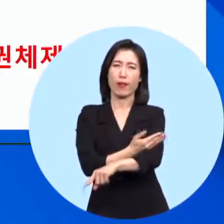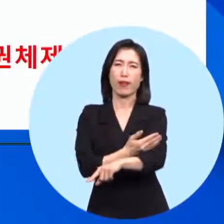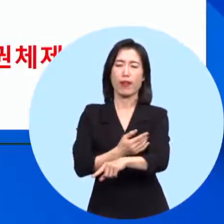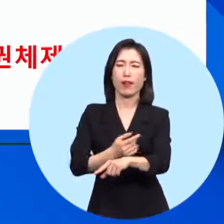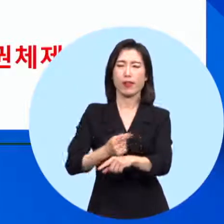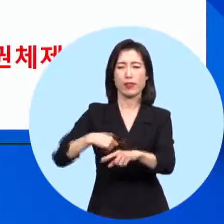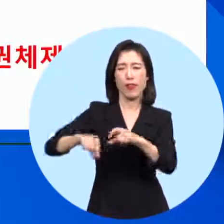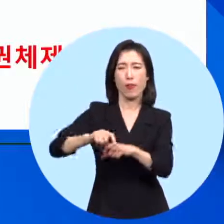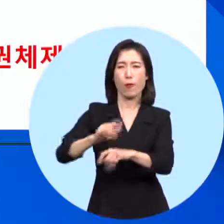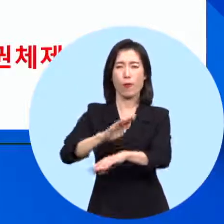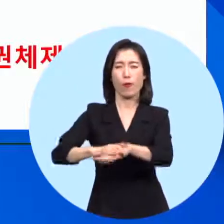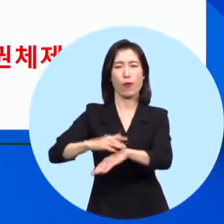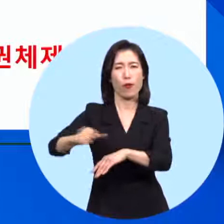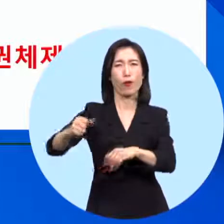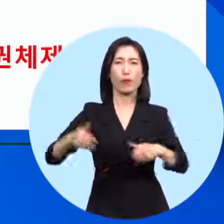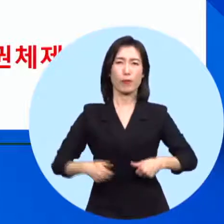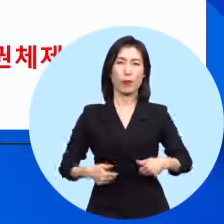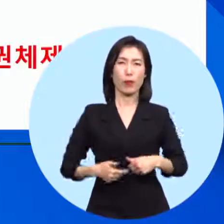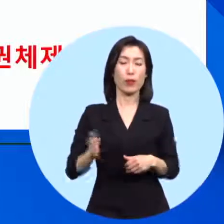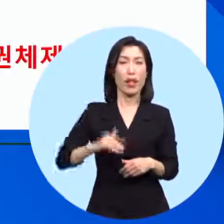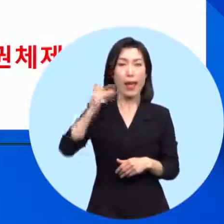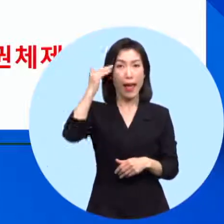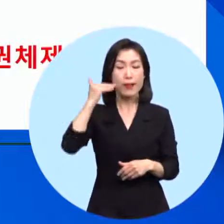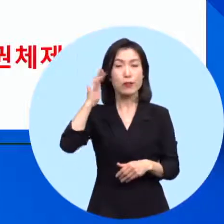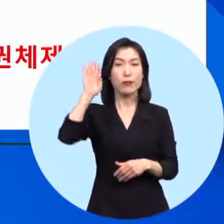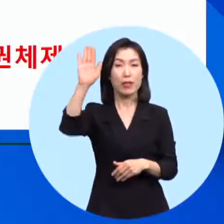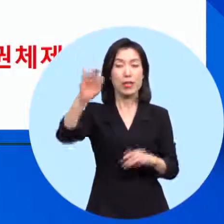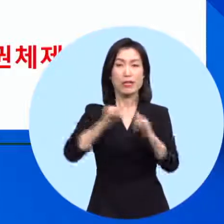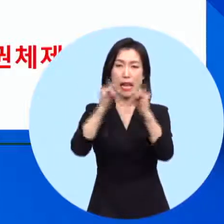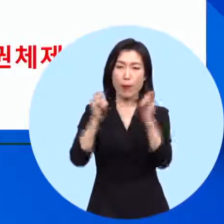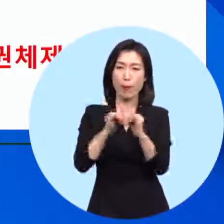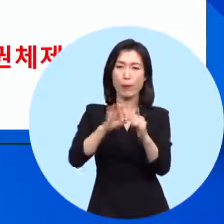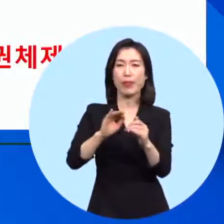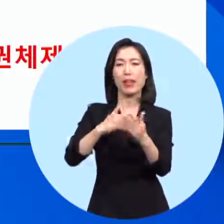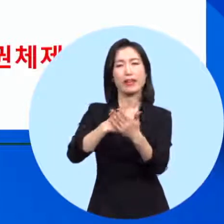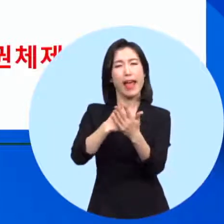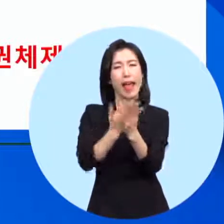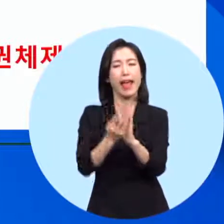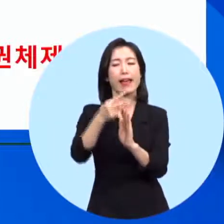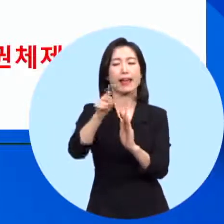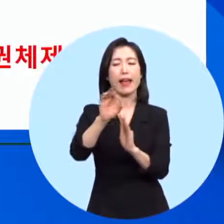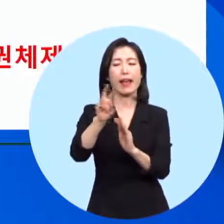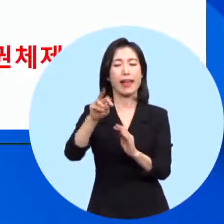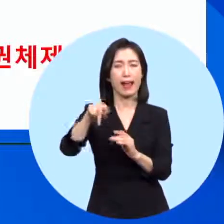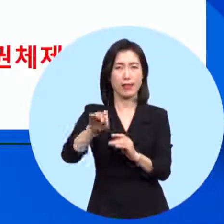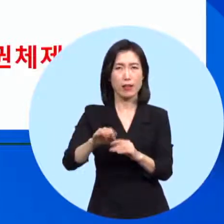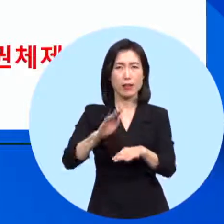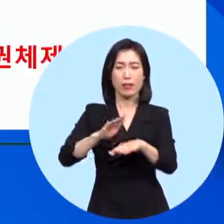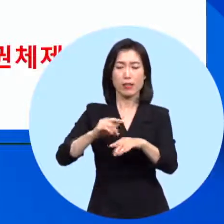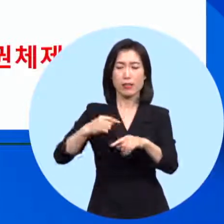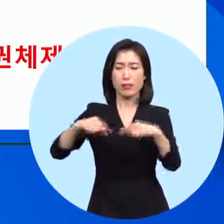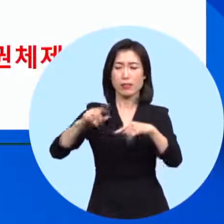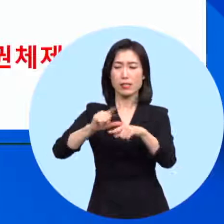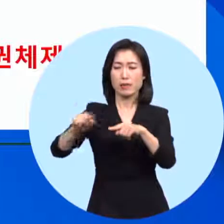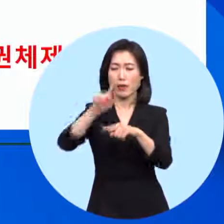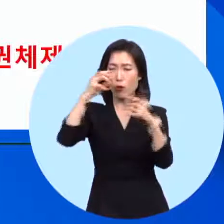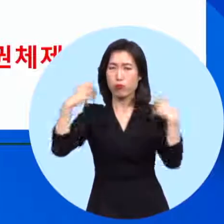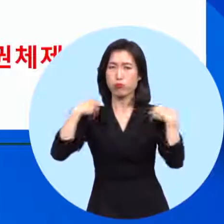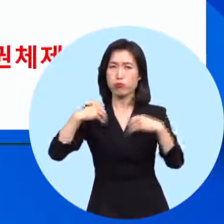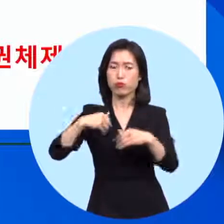결론에 이루어집니다. 특히 미래사회가 강조하는 다양성. 이거는 저는 지방자치가 안 되고서는